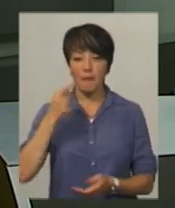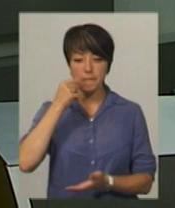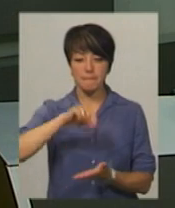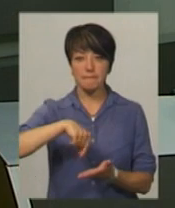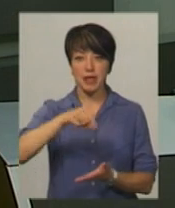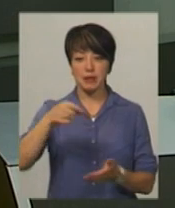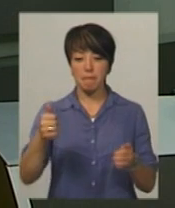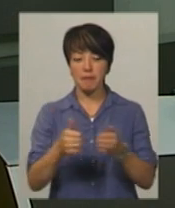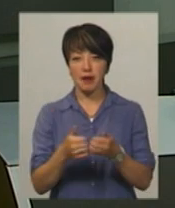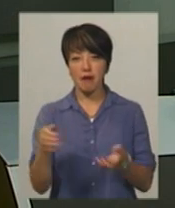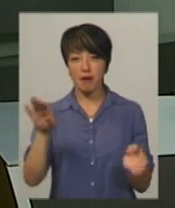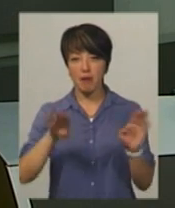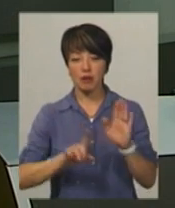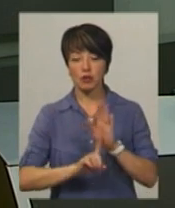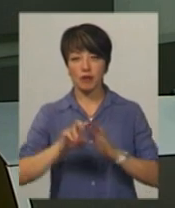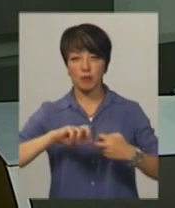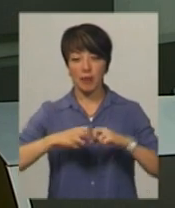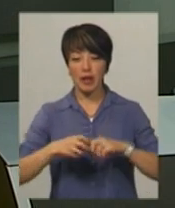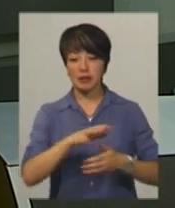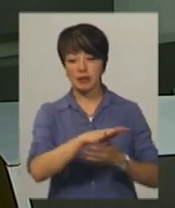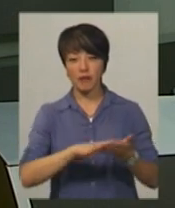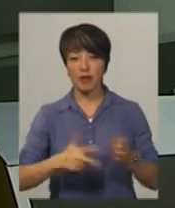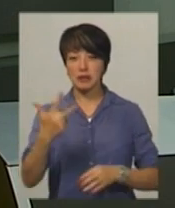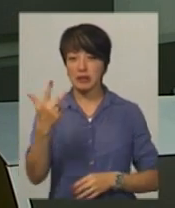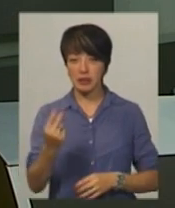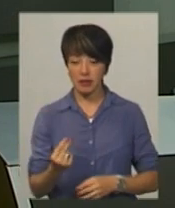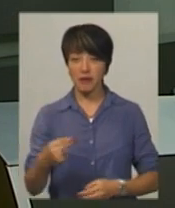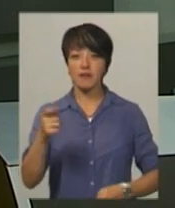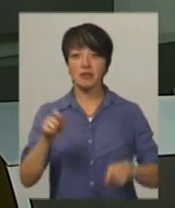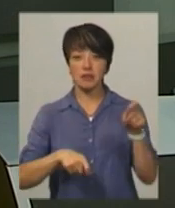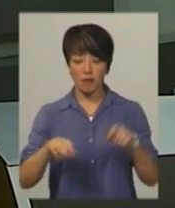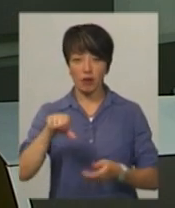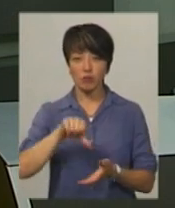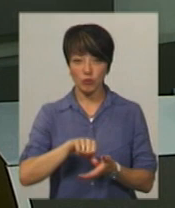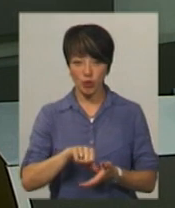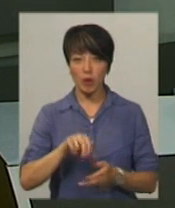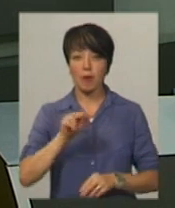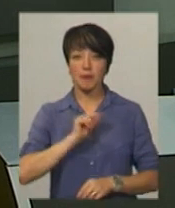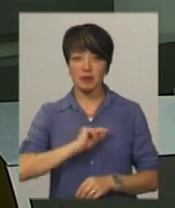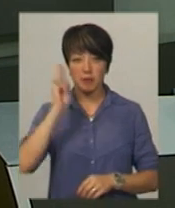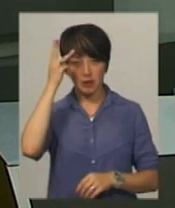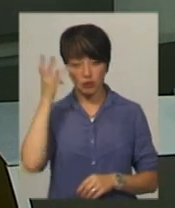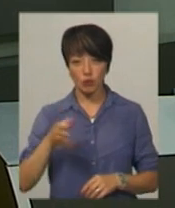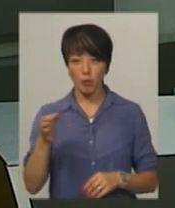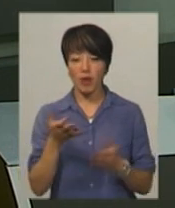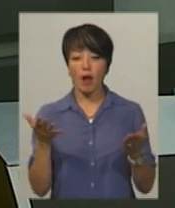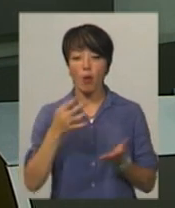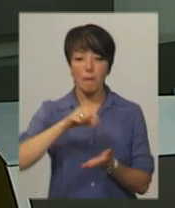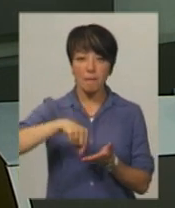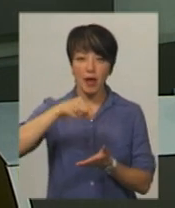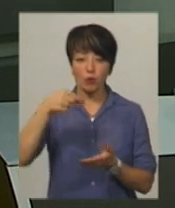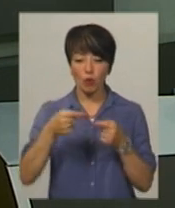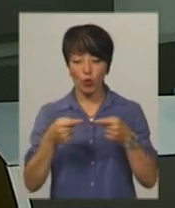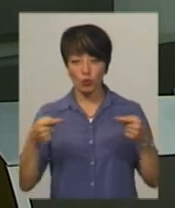розпочався сьогодні в Івано-Франківську і триватиме 3 дні. У фестивалі брали участь і пасічники Хмельницької області. Яку медову продукцію